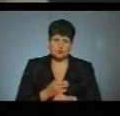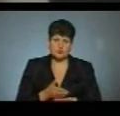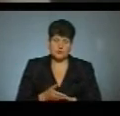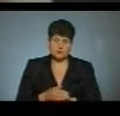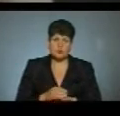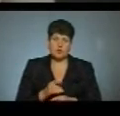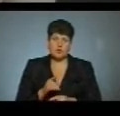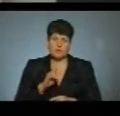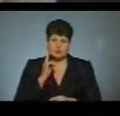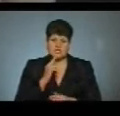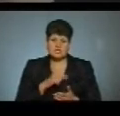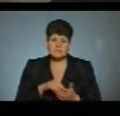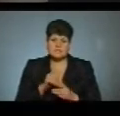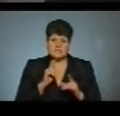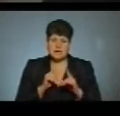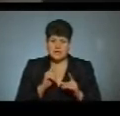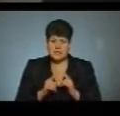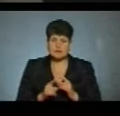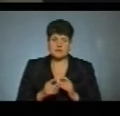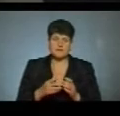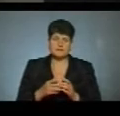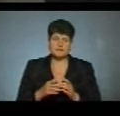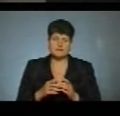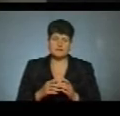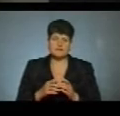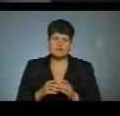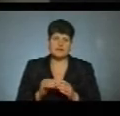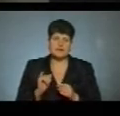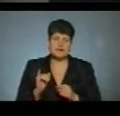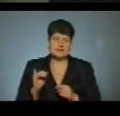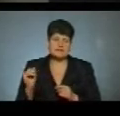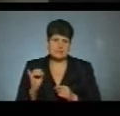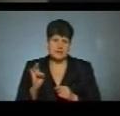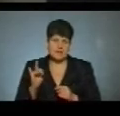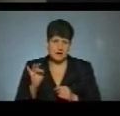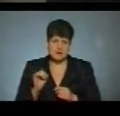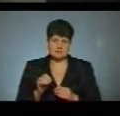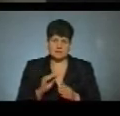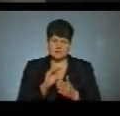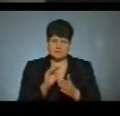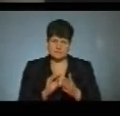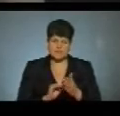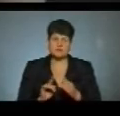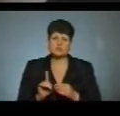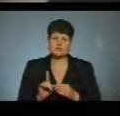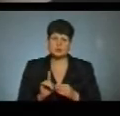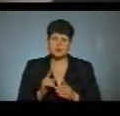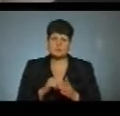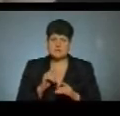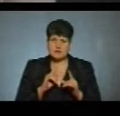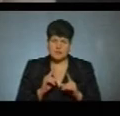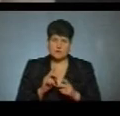Молодіжна міська рада в своєму профілі в історії в інстаграмі викинула посилання на те, що міська